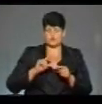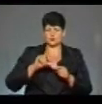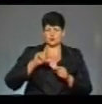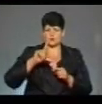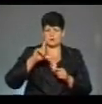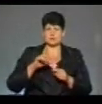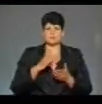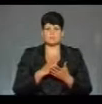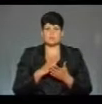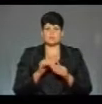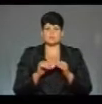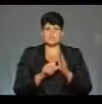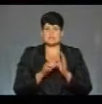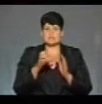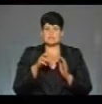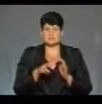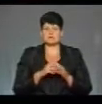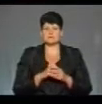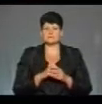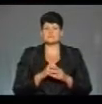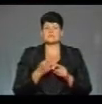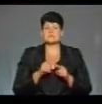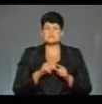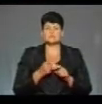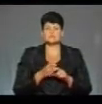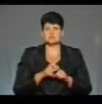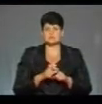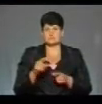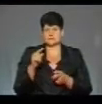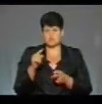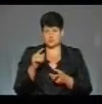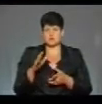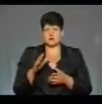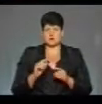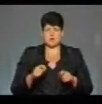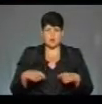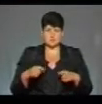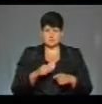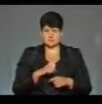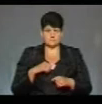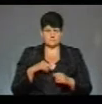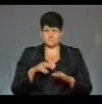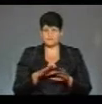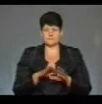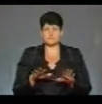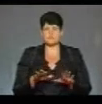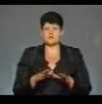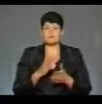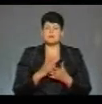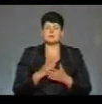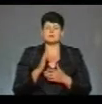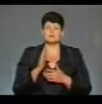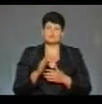Сходинки мають тільки 16 сантиметрів. Це занадто висока коляска, сюди не підніметься самостійно. Має